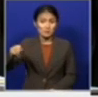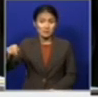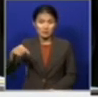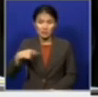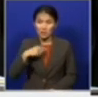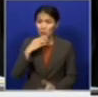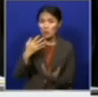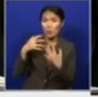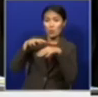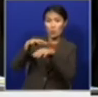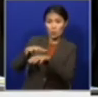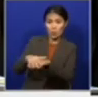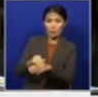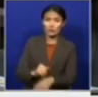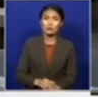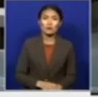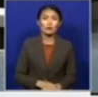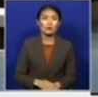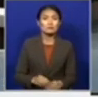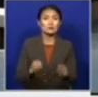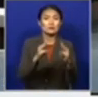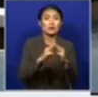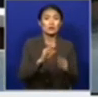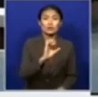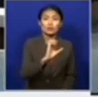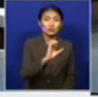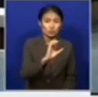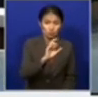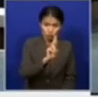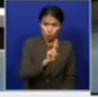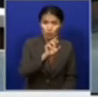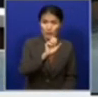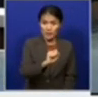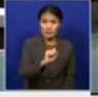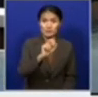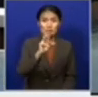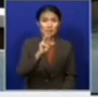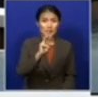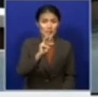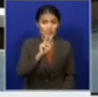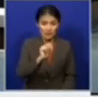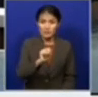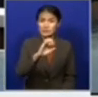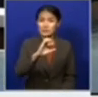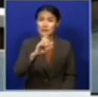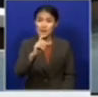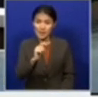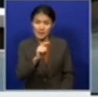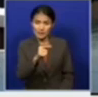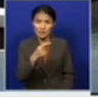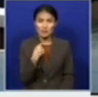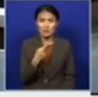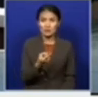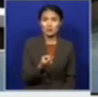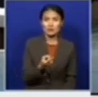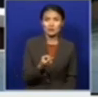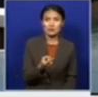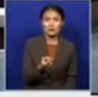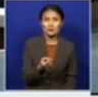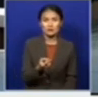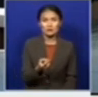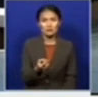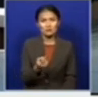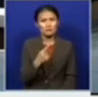ความตกลง CPTPP อยู่มากค่ะรัฐบาลไทยได้เคยทำการศึกษาหรือยังคะว่าการเข้าร่วม